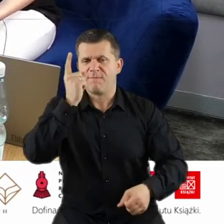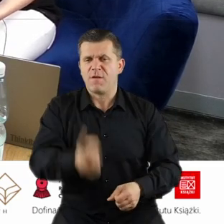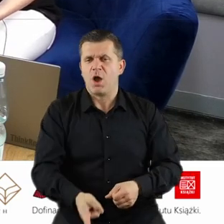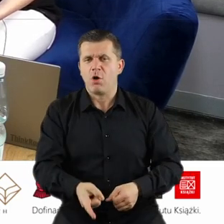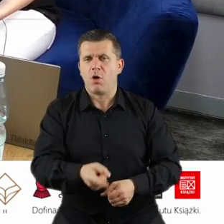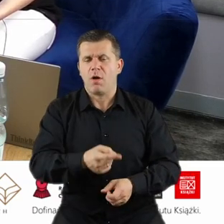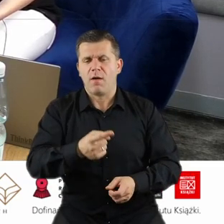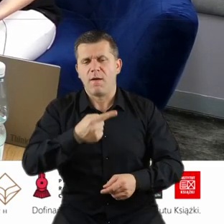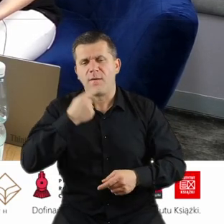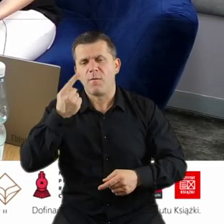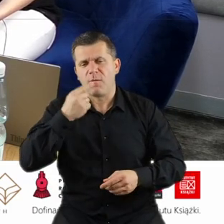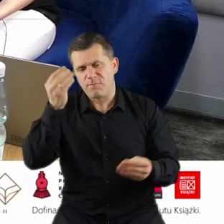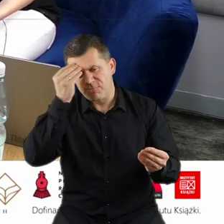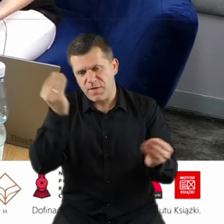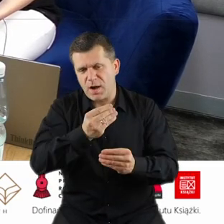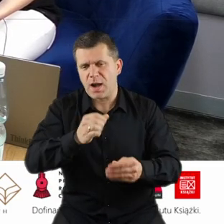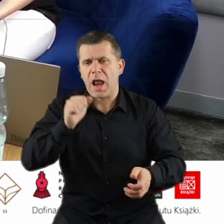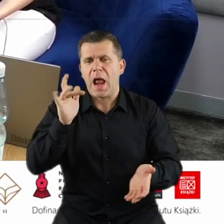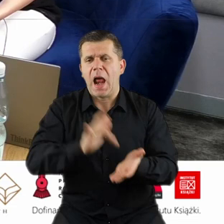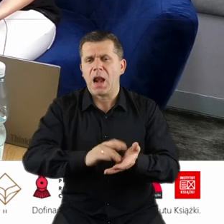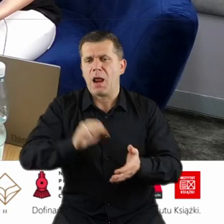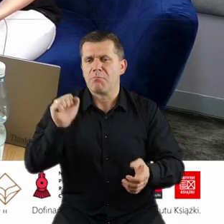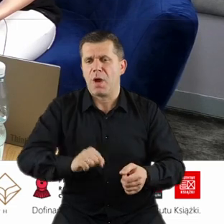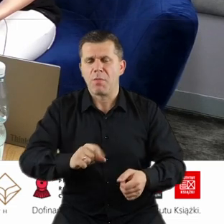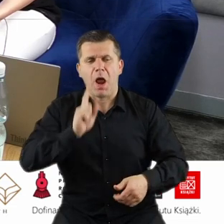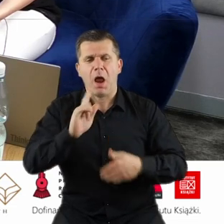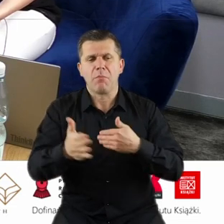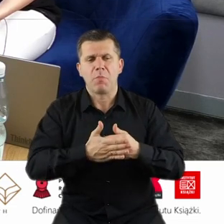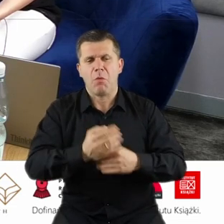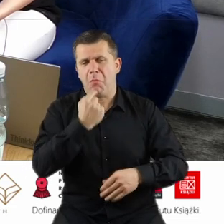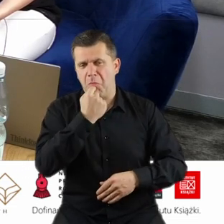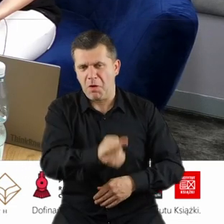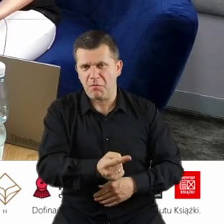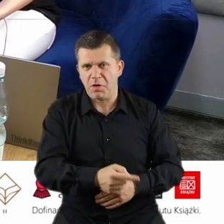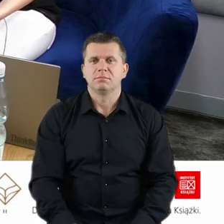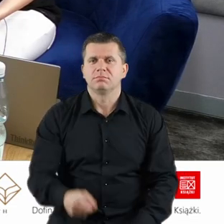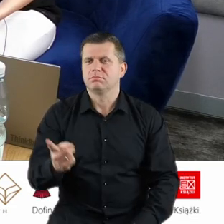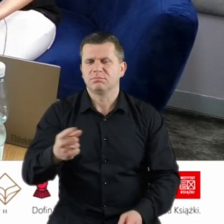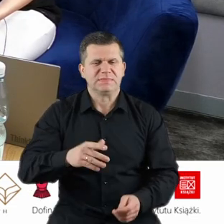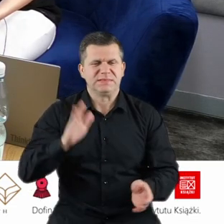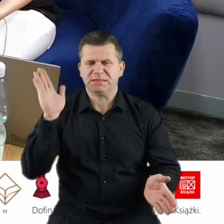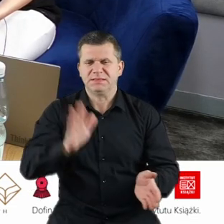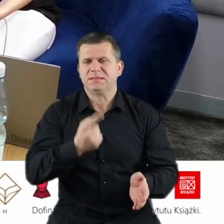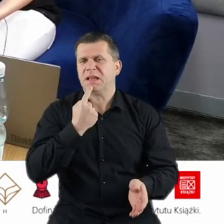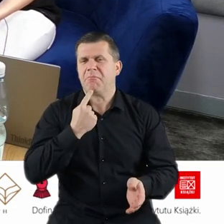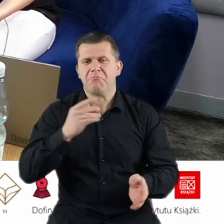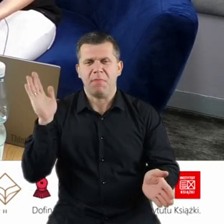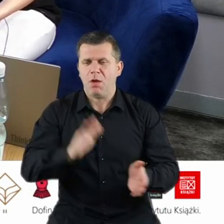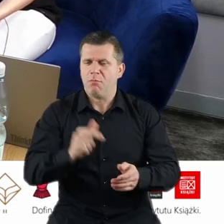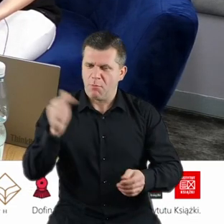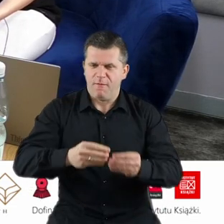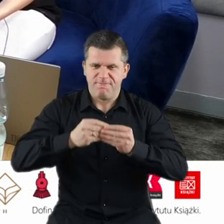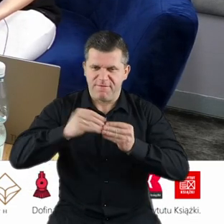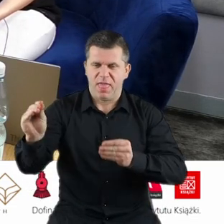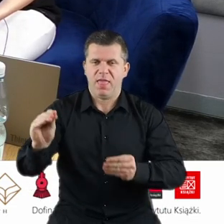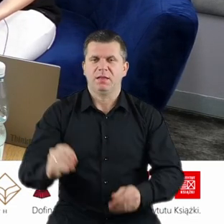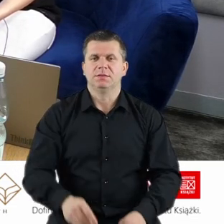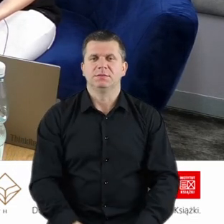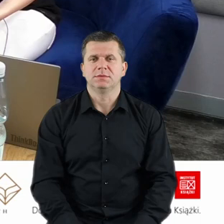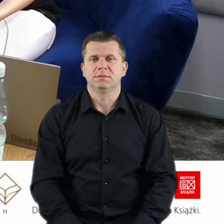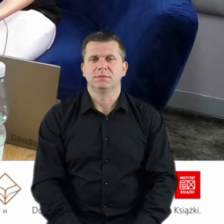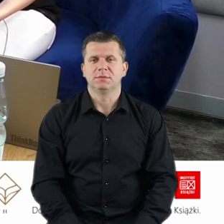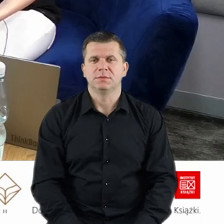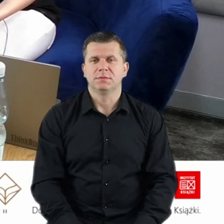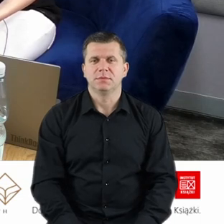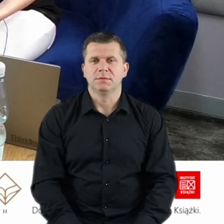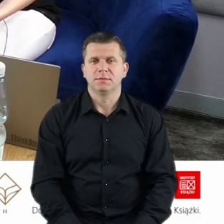wyrok za wywołanie alarmu bombowego, a mąż stwierdził, że jest za niski, że powinien być